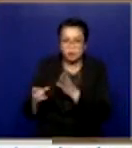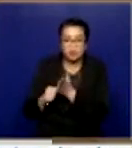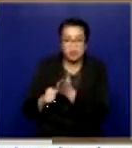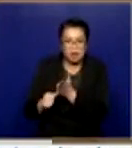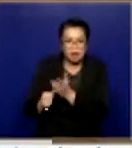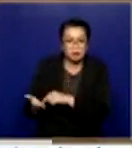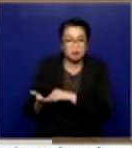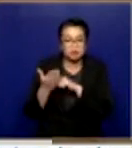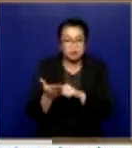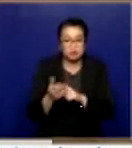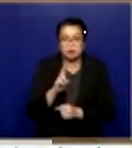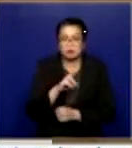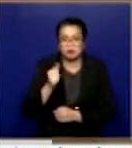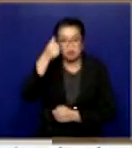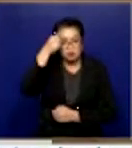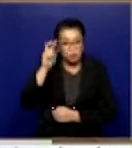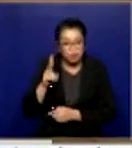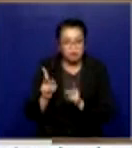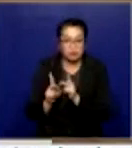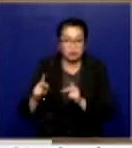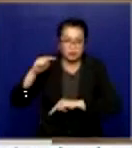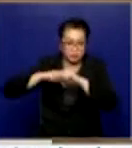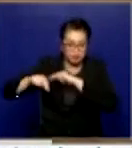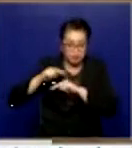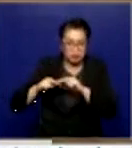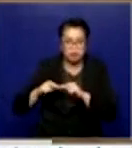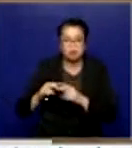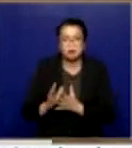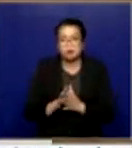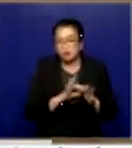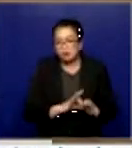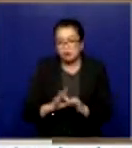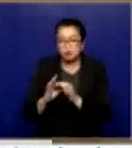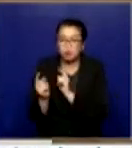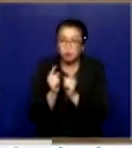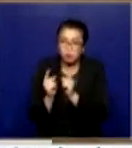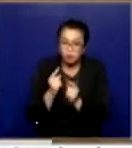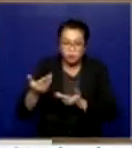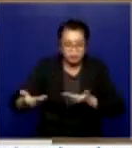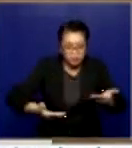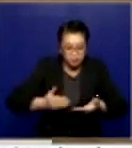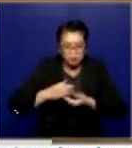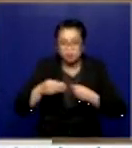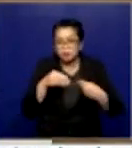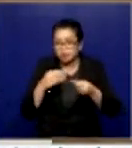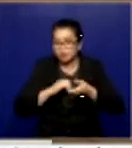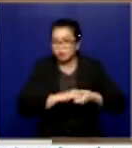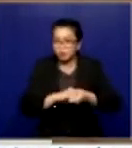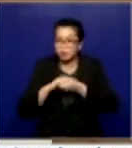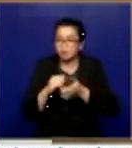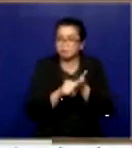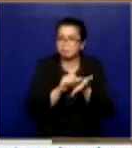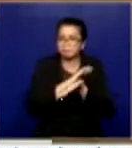มันกับในรัฐสภาสองวันมานี่ถ้าน้ำไม่โทรการพูดคุยหาทางออกนี้นะครับ